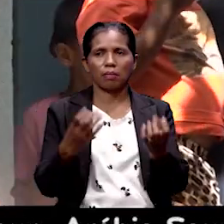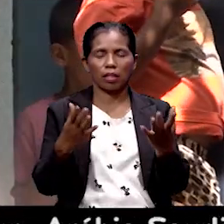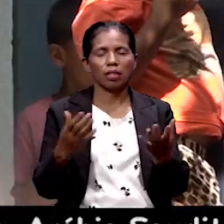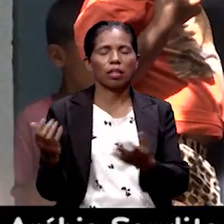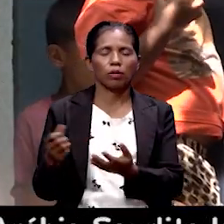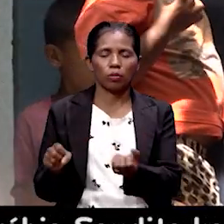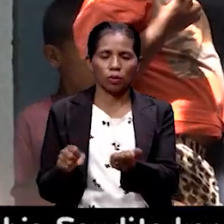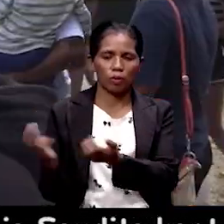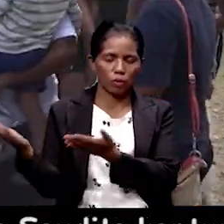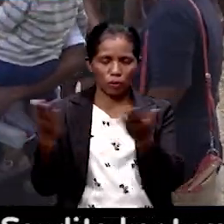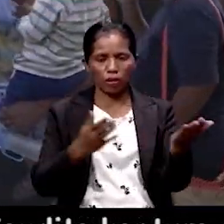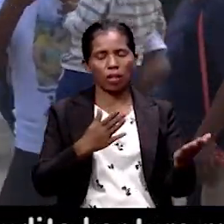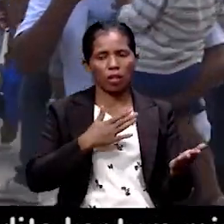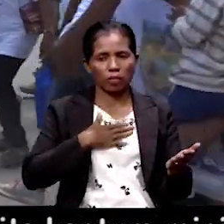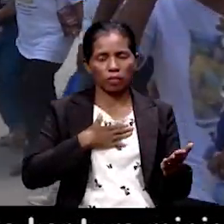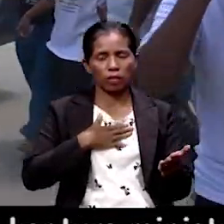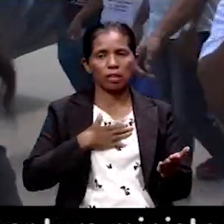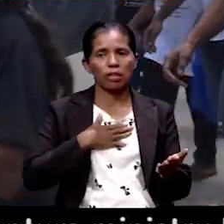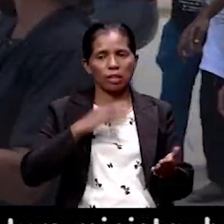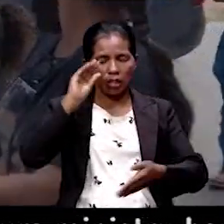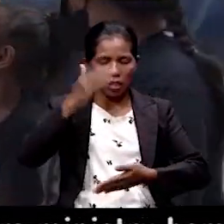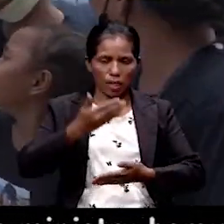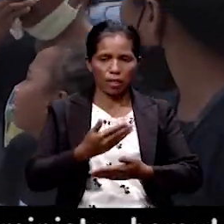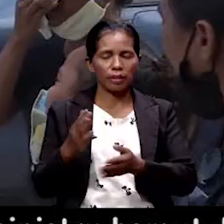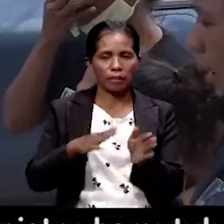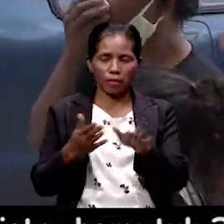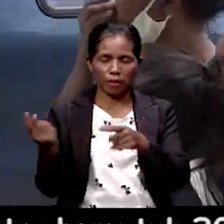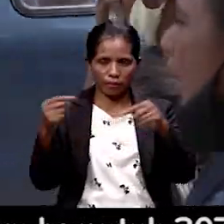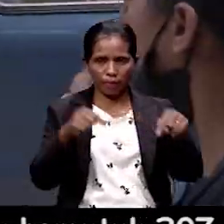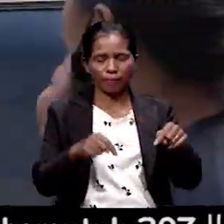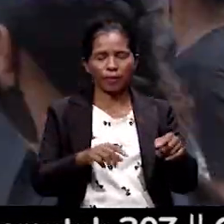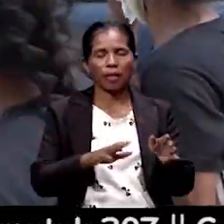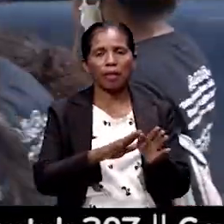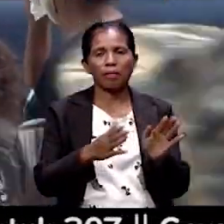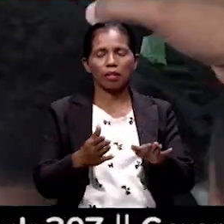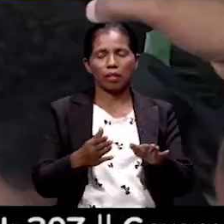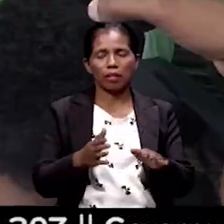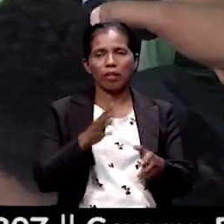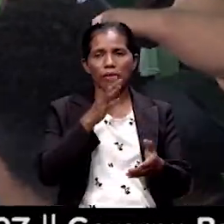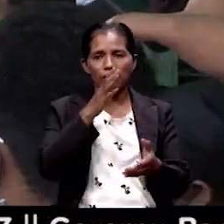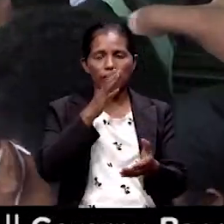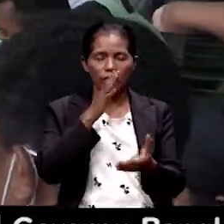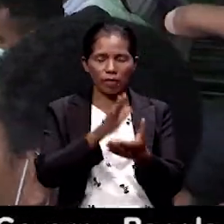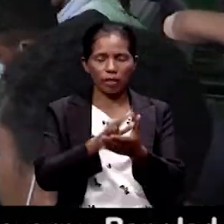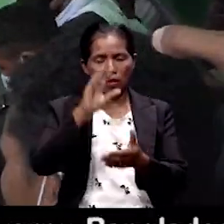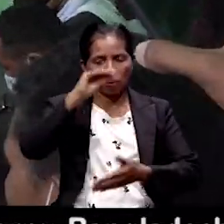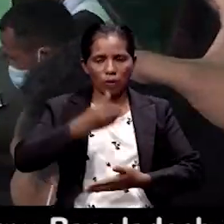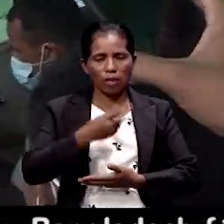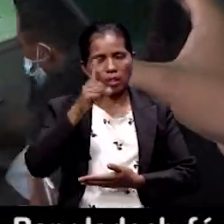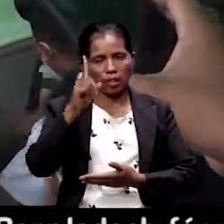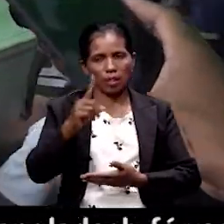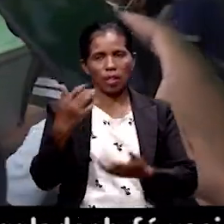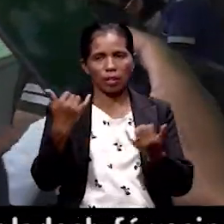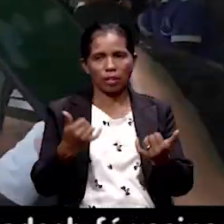lalu mati sini tu itu. Agapito Manuel de Souza mate husik helanya feng no online ida no dadaungne mate isin